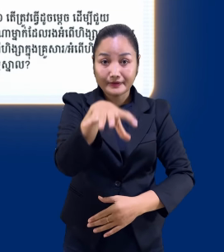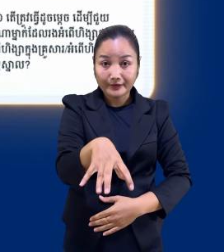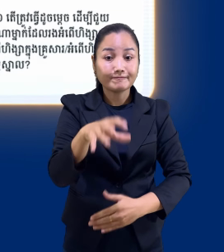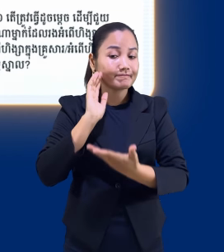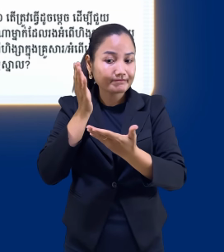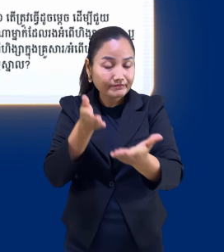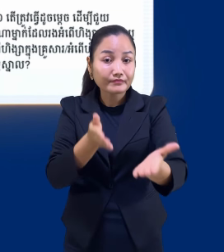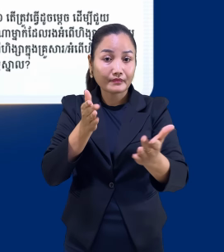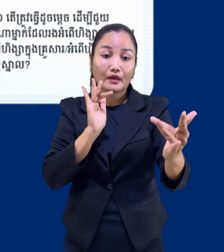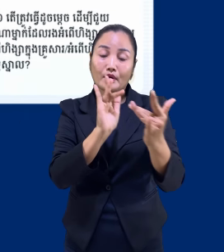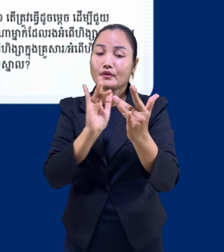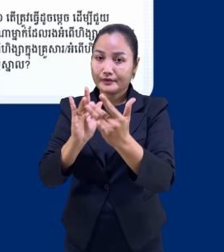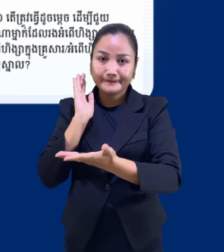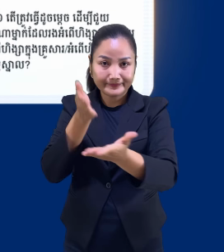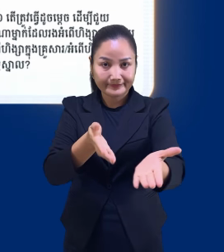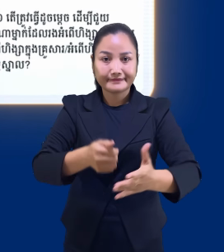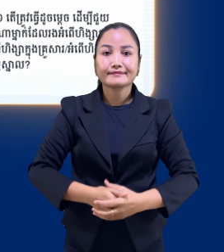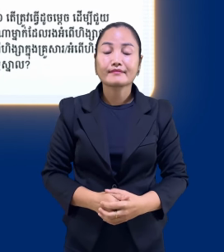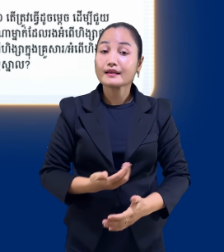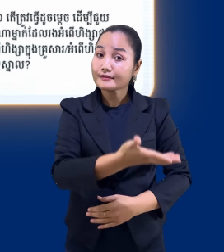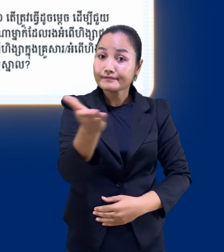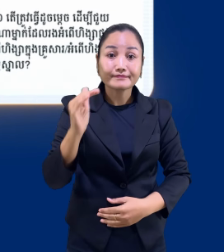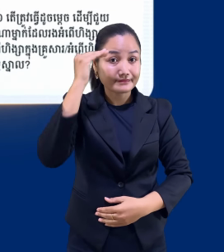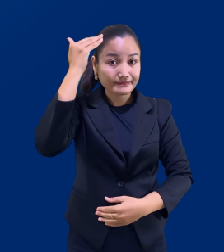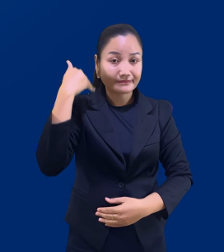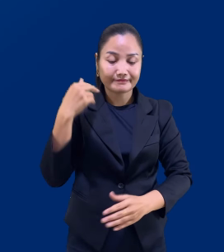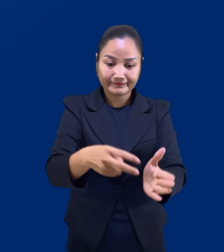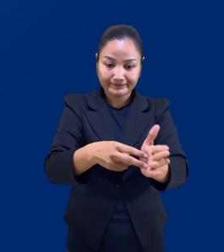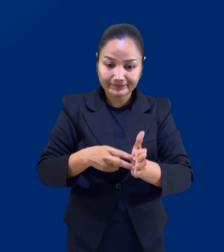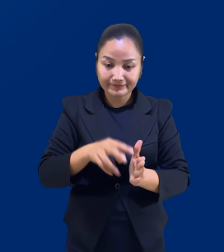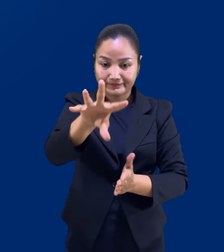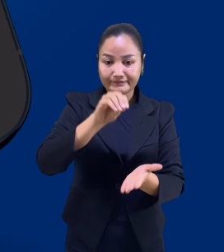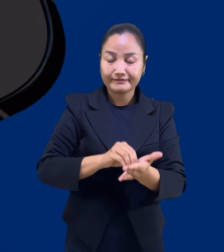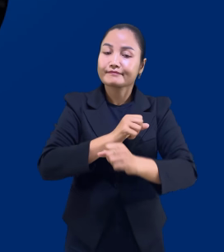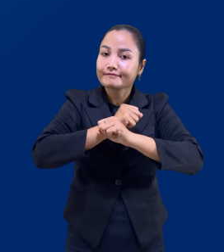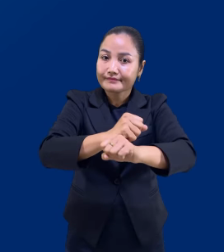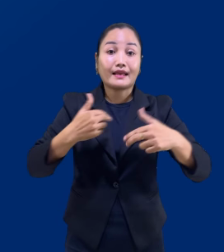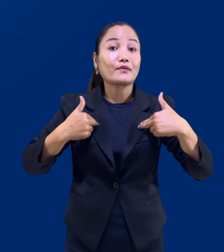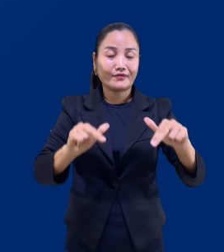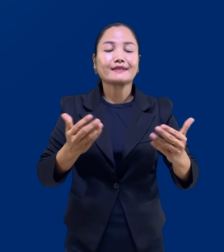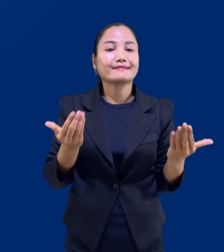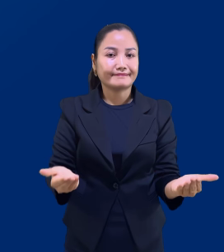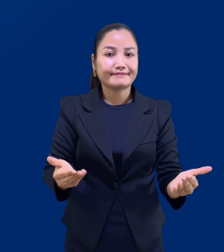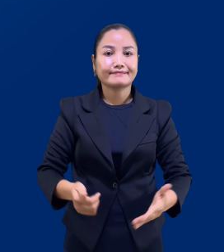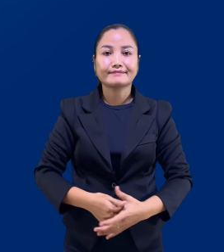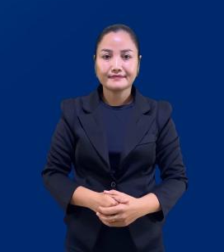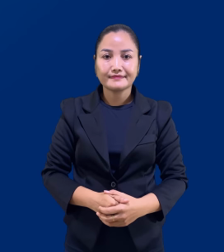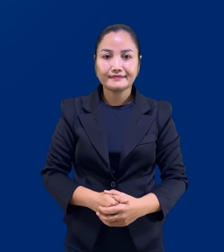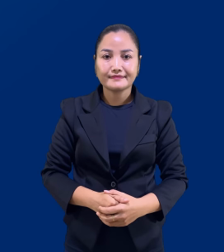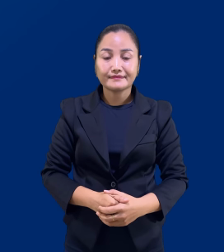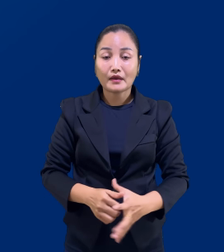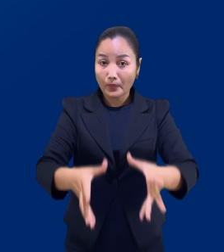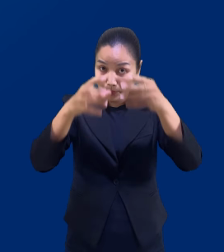នទីទីតាំងនិងដំណោះភ្ជាប់ទៅកន្លែងផ្ដល់សេវាលោកអ្នកអាចទាញយកកម្មវិធីសុវត្ថិភាពយើងឬ